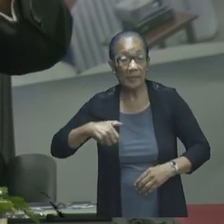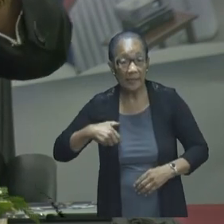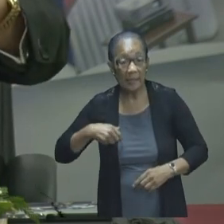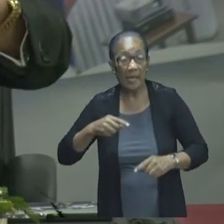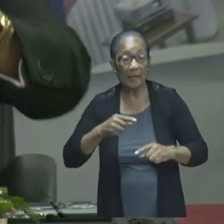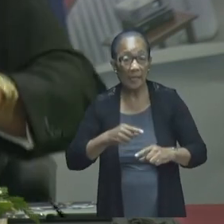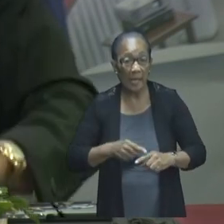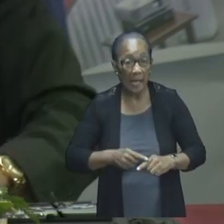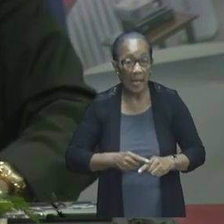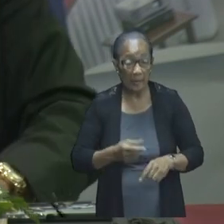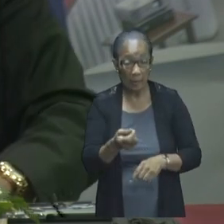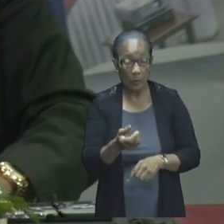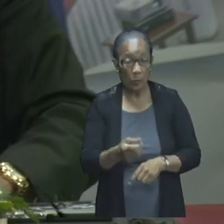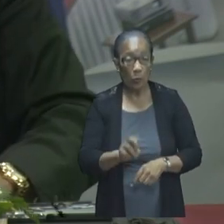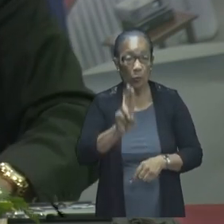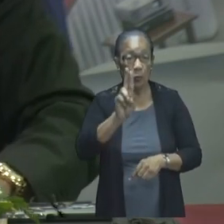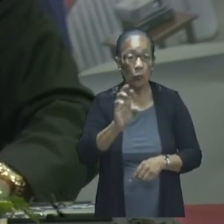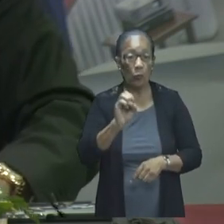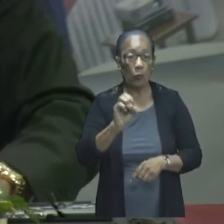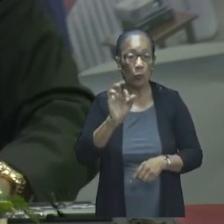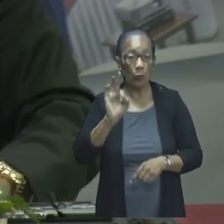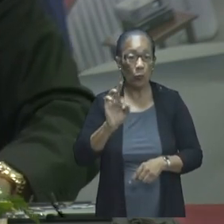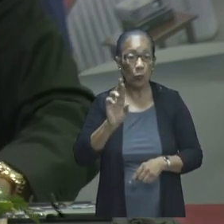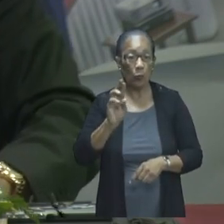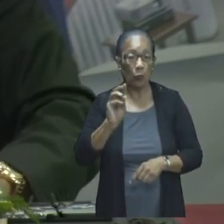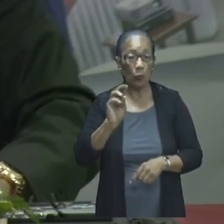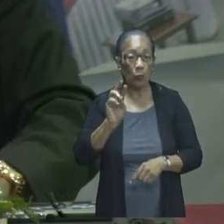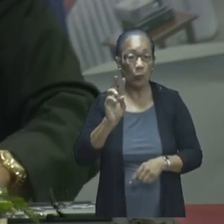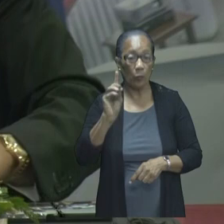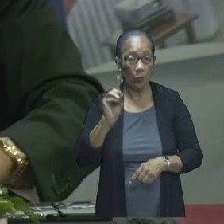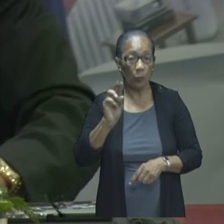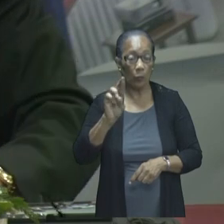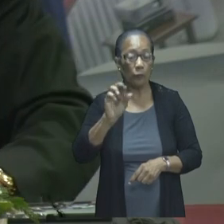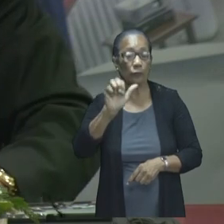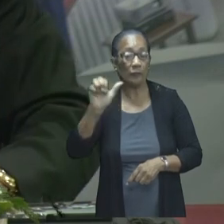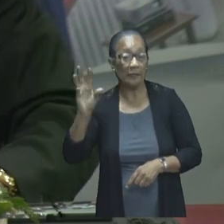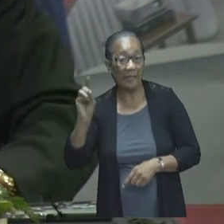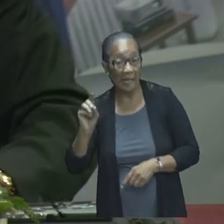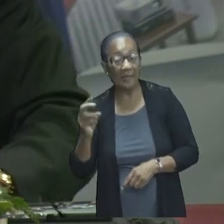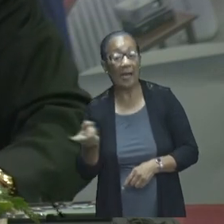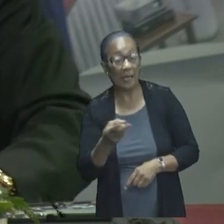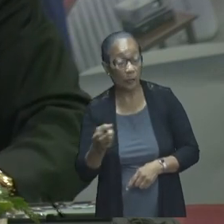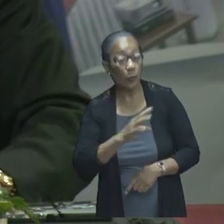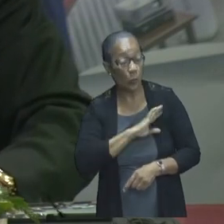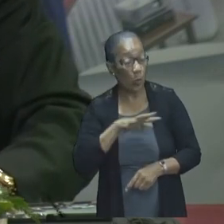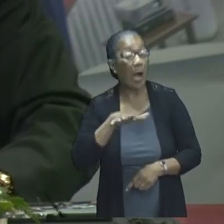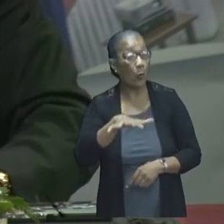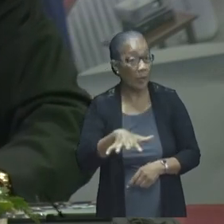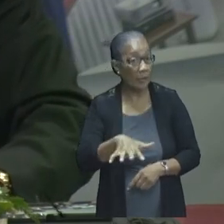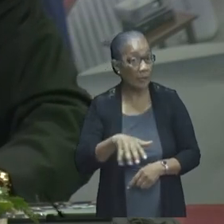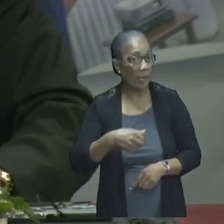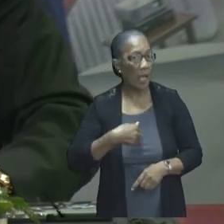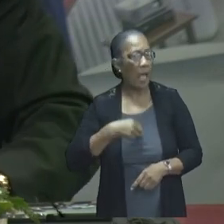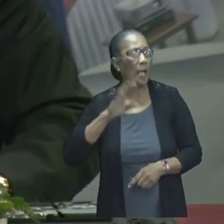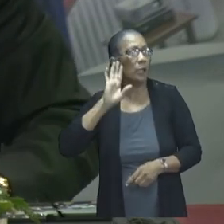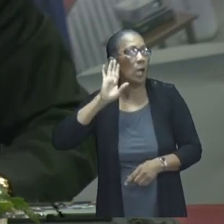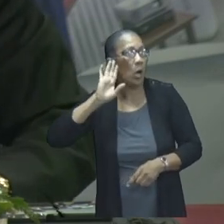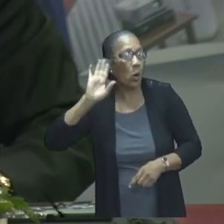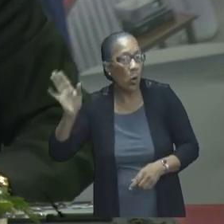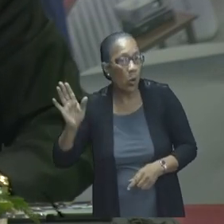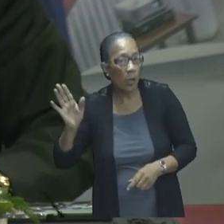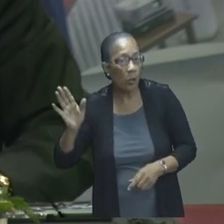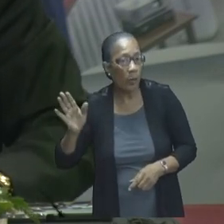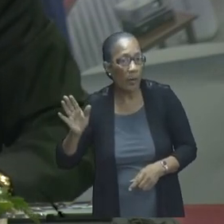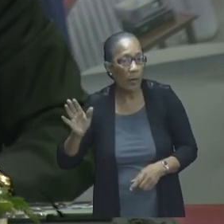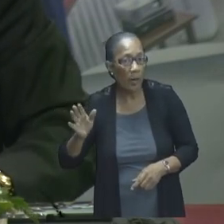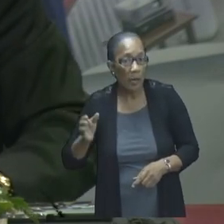hoeven draad en ja die twee waarden en dan horen we daar van hun dat ze geen geld